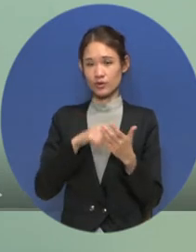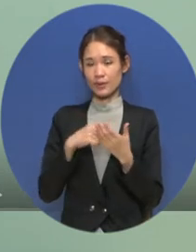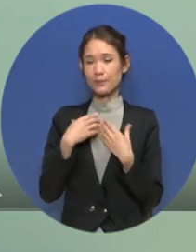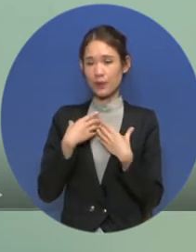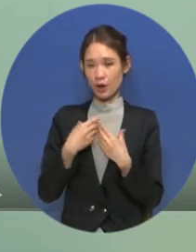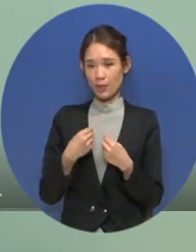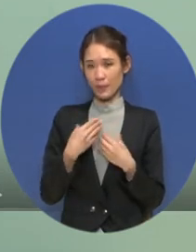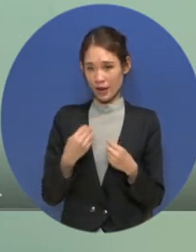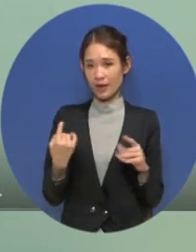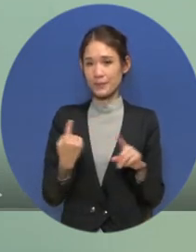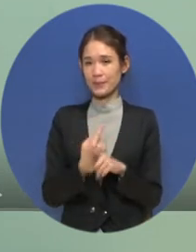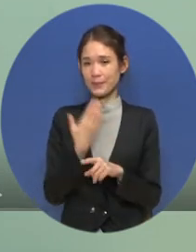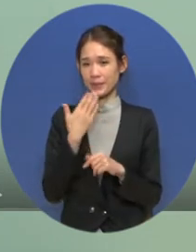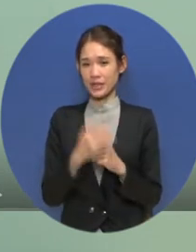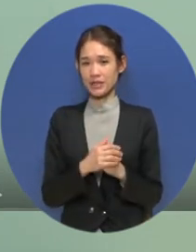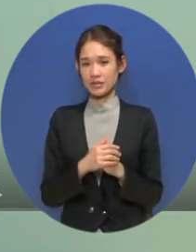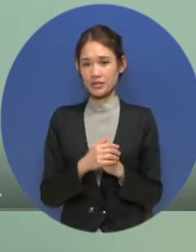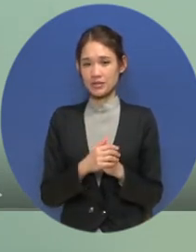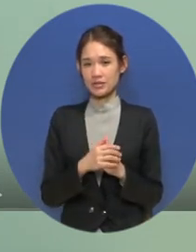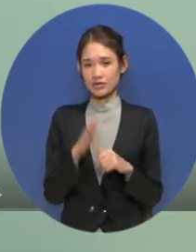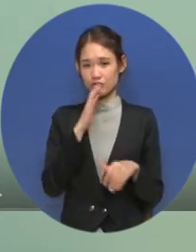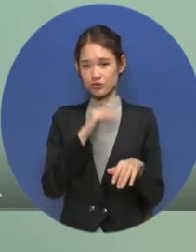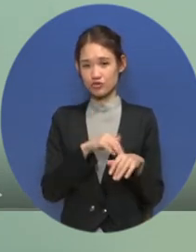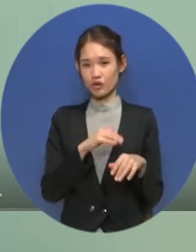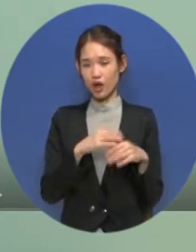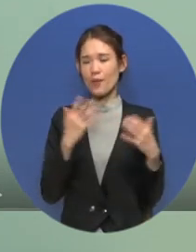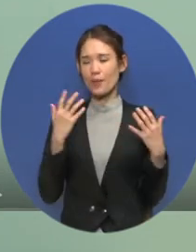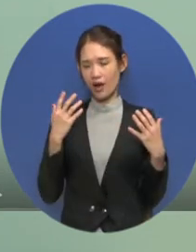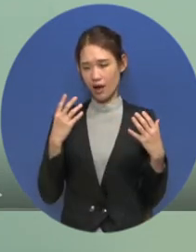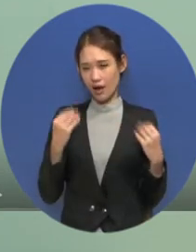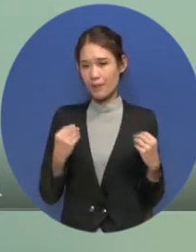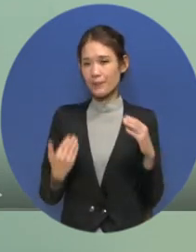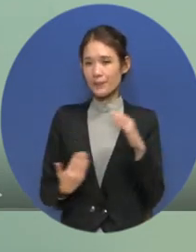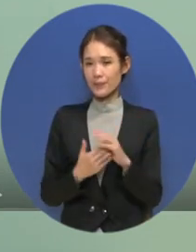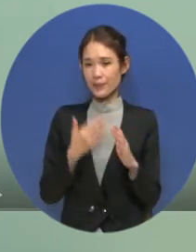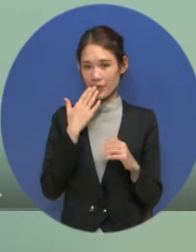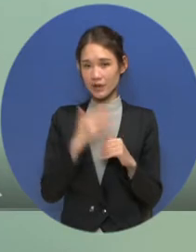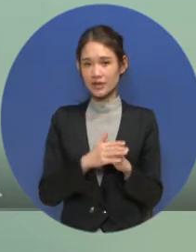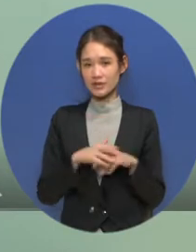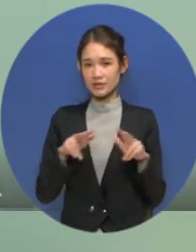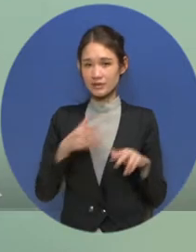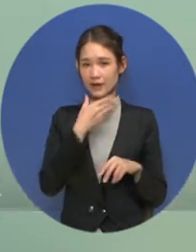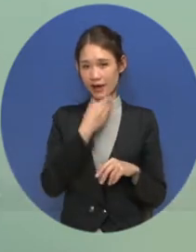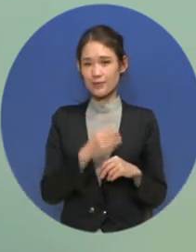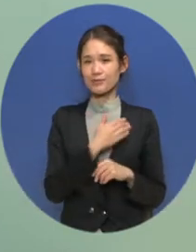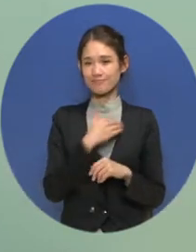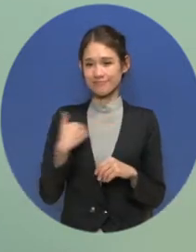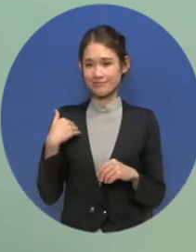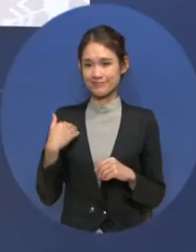좀 편해졌다고 볼 수 있고요. 저희 친구들이 훈련이 많이 됐다고 볼 수 있어요. 지금 너무 행복합니다. 그래서.